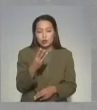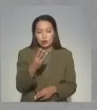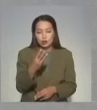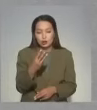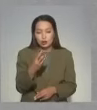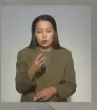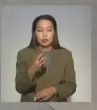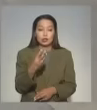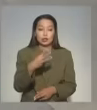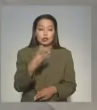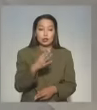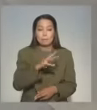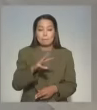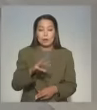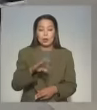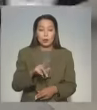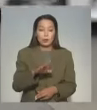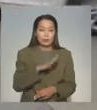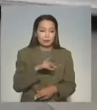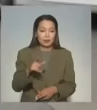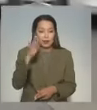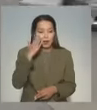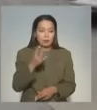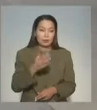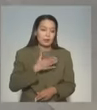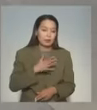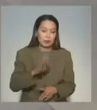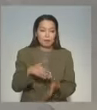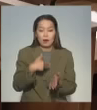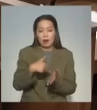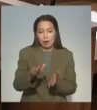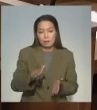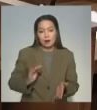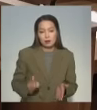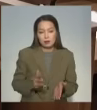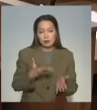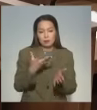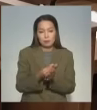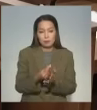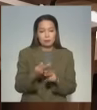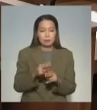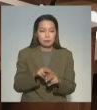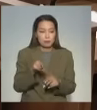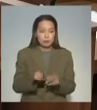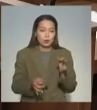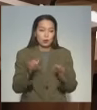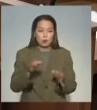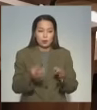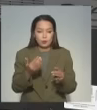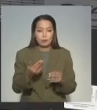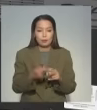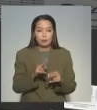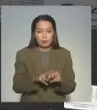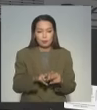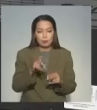тенге. Однако акимат качеством остался недоволен и отказался платить компании. Начались судебные процессы. В одном из них подрядчик